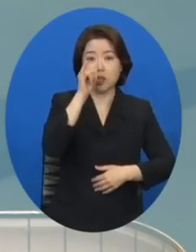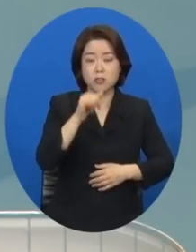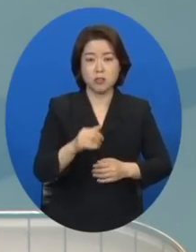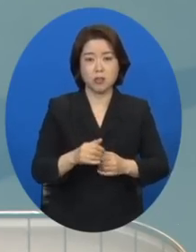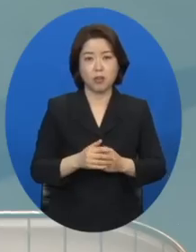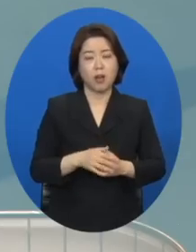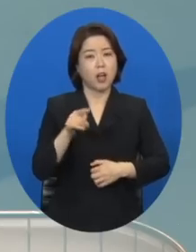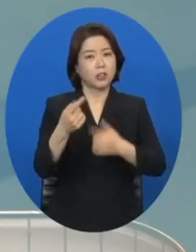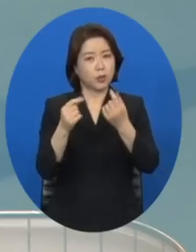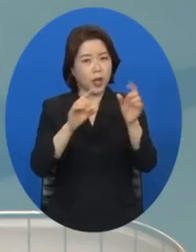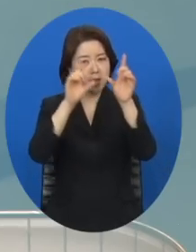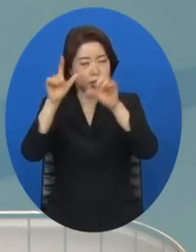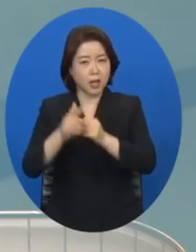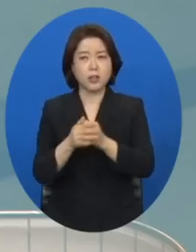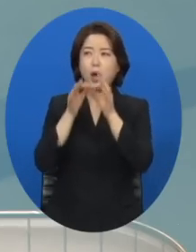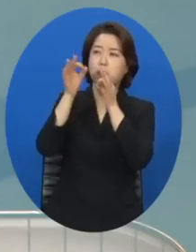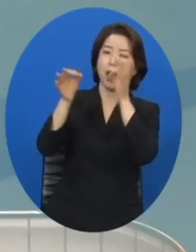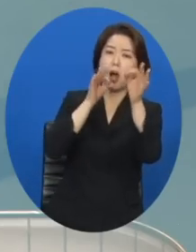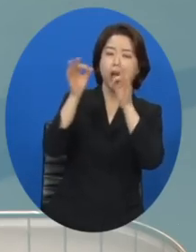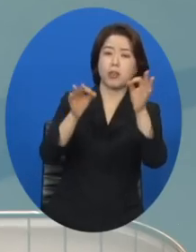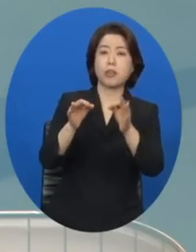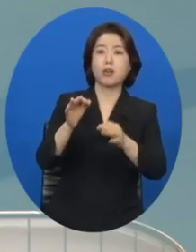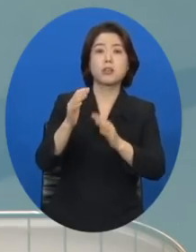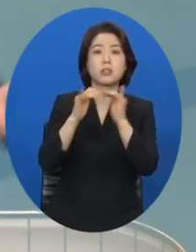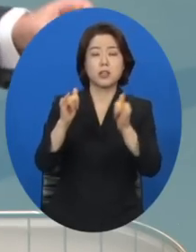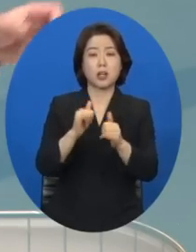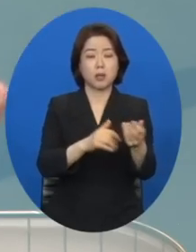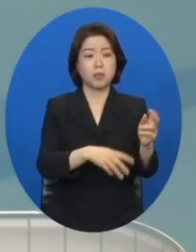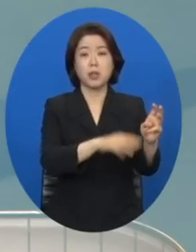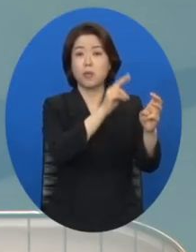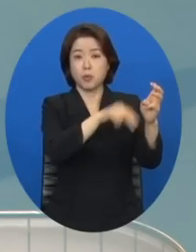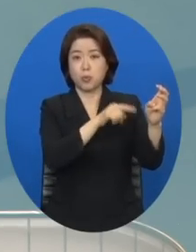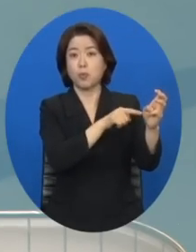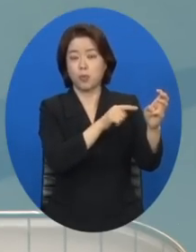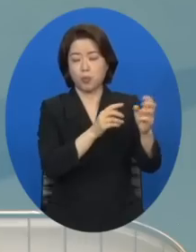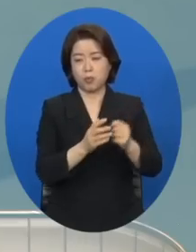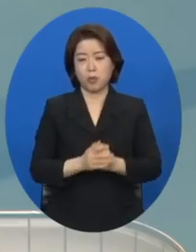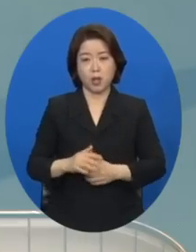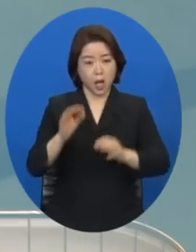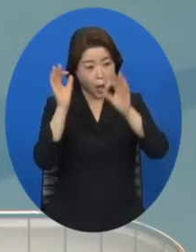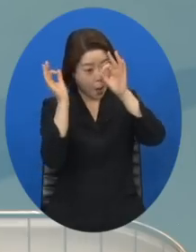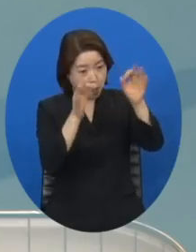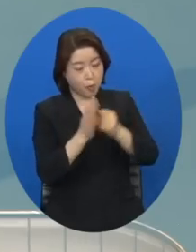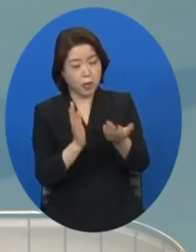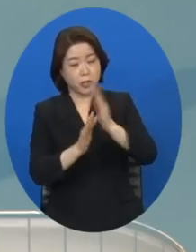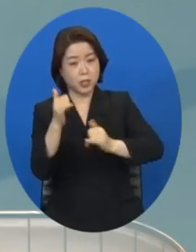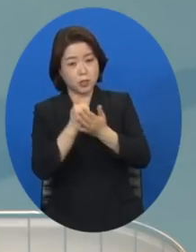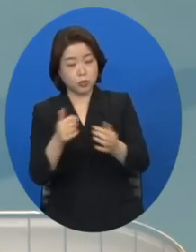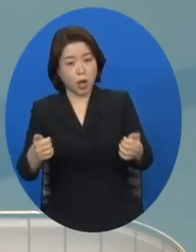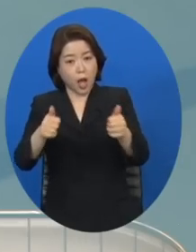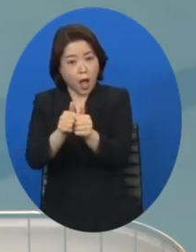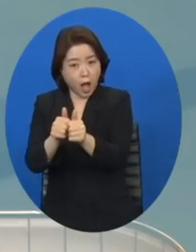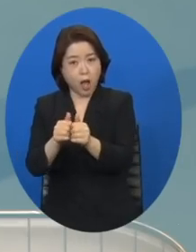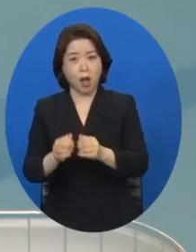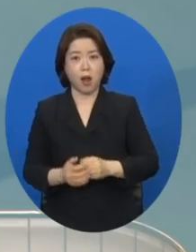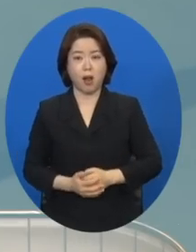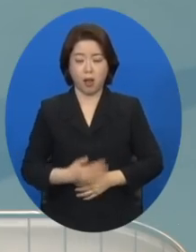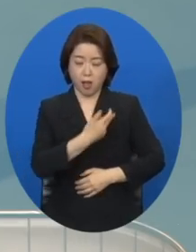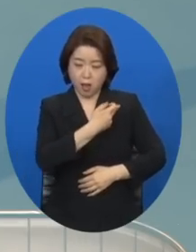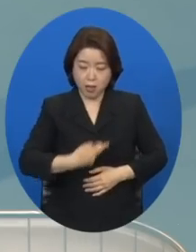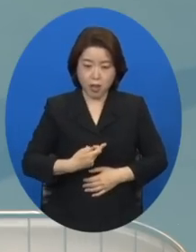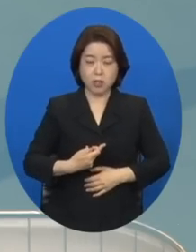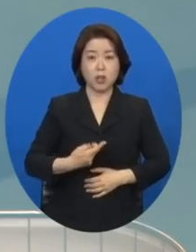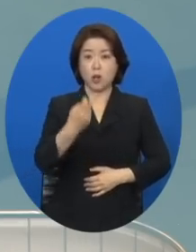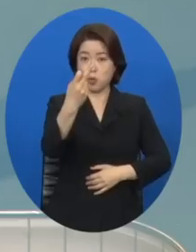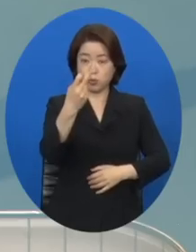하나가 또한이 칼은 유다였습니다 누가 봐도 어떤 사람이에요 예수님께 붙어 있는 사람이죠 사도 12명 중에 제자 중에